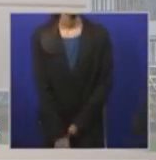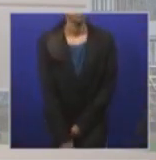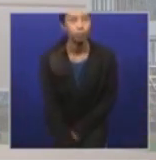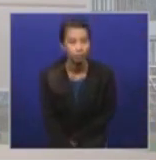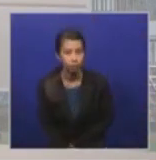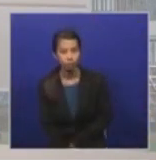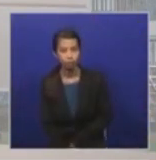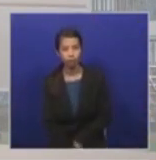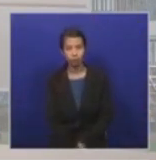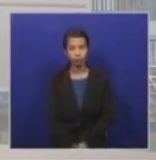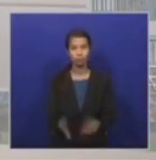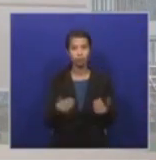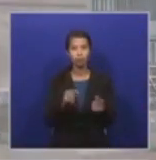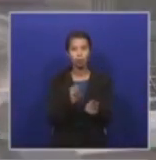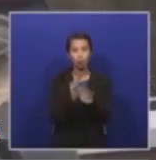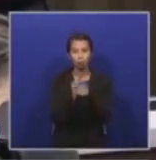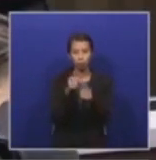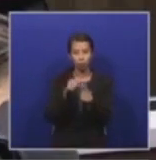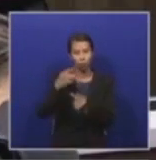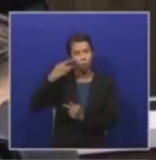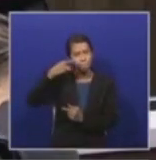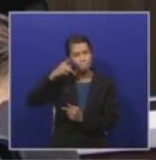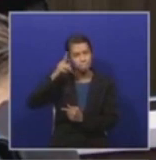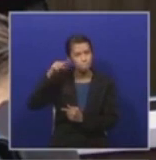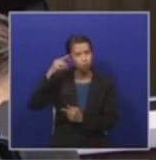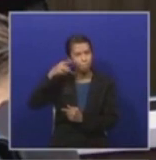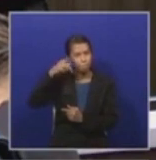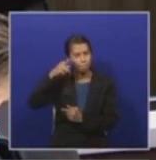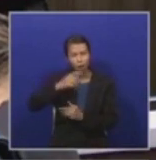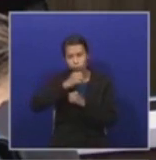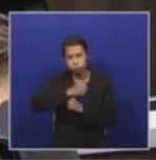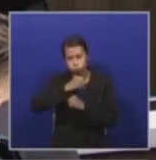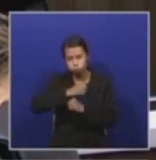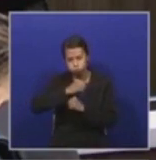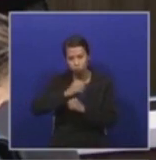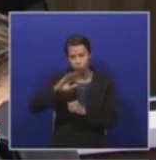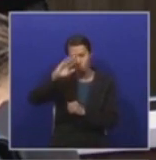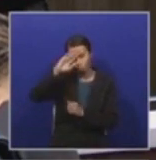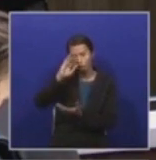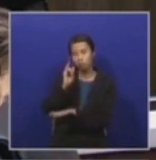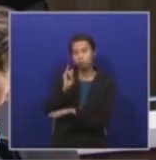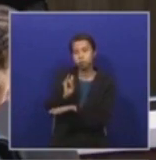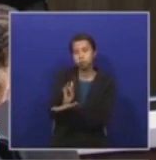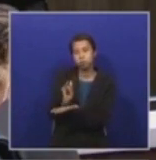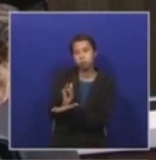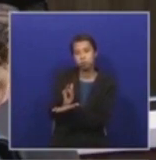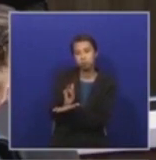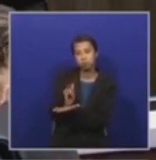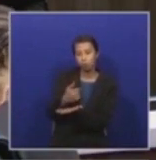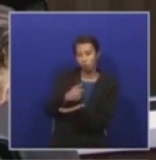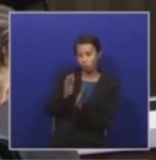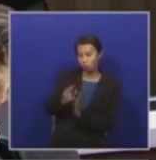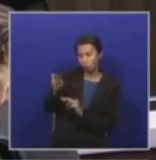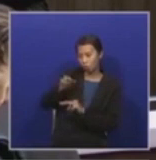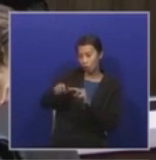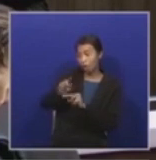เข้าไปปุ๊บก็เป็นคุณป้าแก่ๆน่าจะอายุประมาณสัก70กว่านอนติดเตียงครับ คนที่ดูแลหน้าตาละไม้คล้ายกันผมก็ถามว่